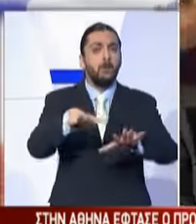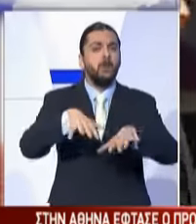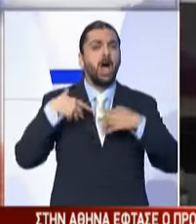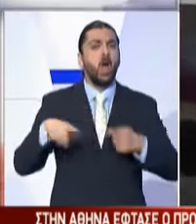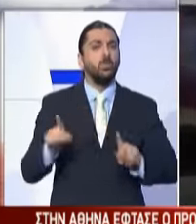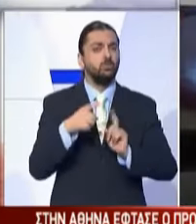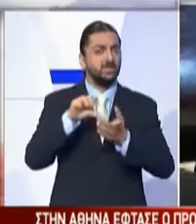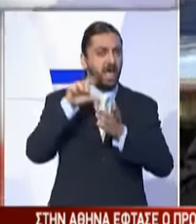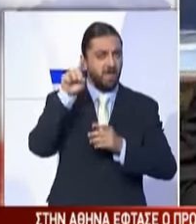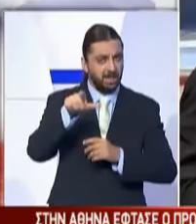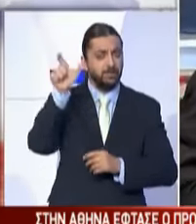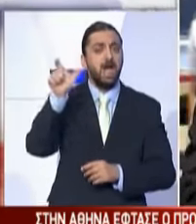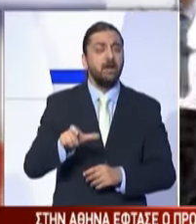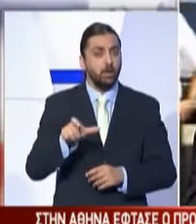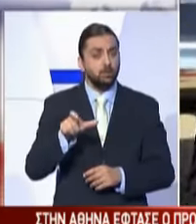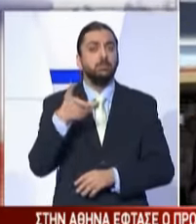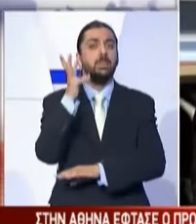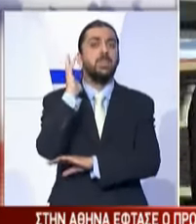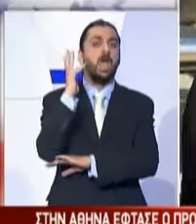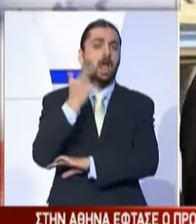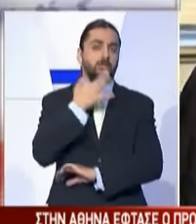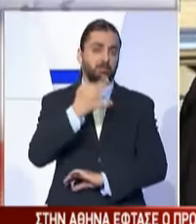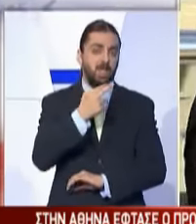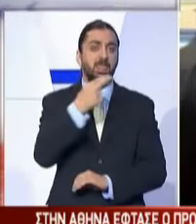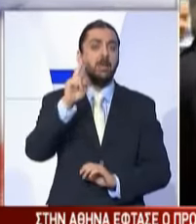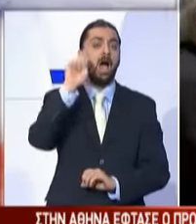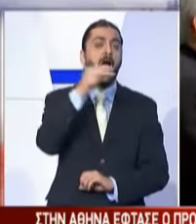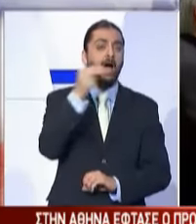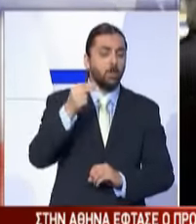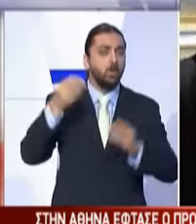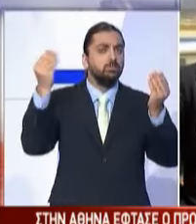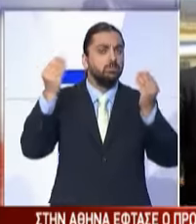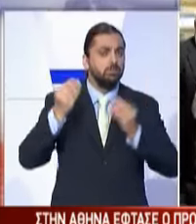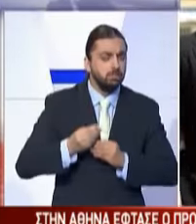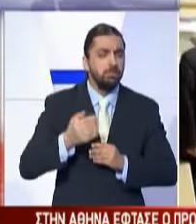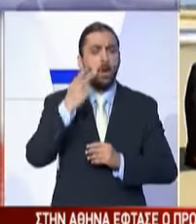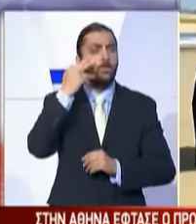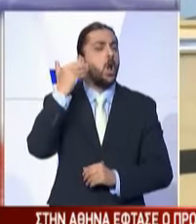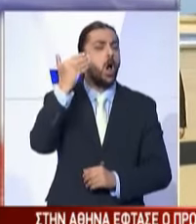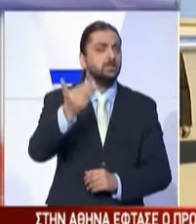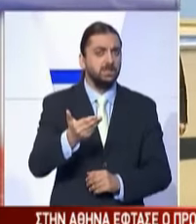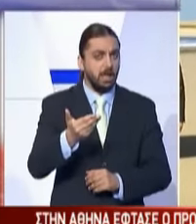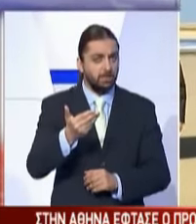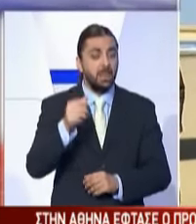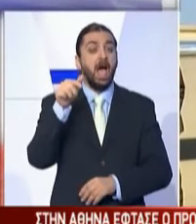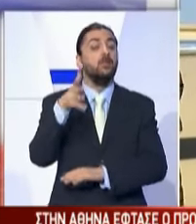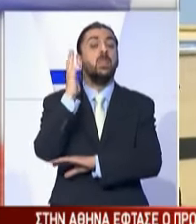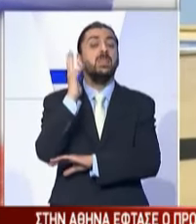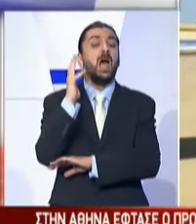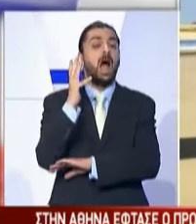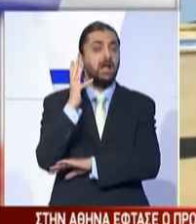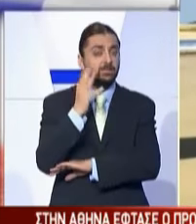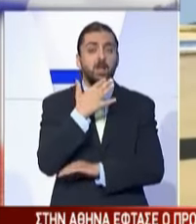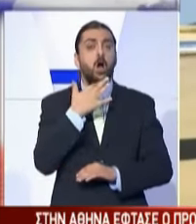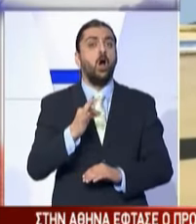ο κύριος Γιούνκερ θα κάνει διάλεξη με θέμα ευρώ, απολογισμός και προοπτικές. Η διάλεξη αυτή πραγματοποιείται με την ευκαιρία